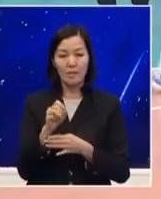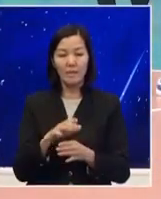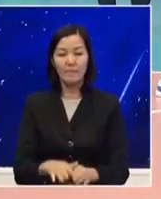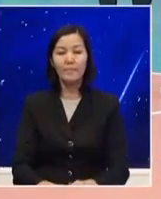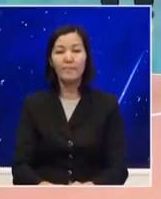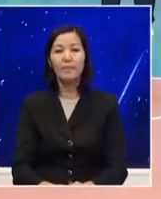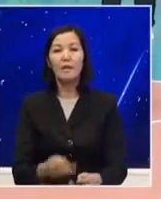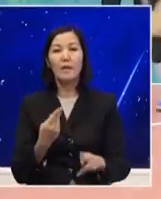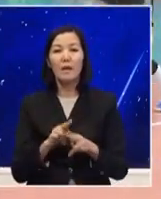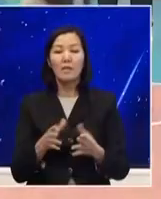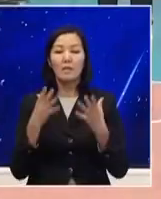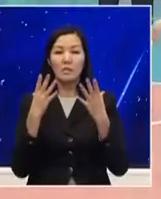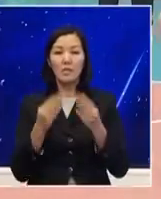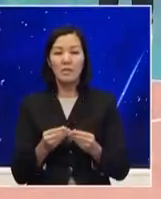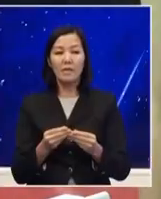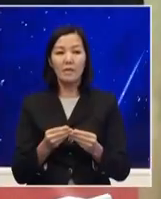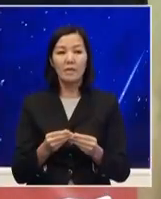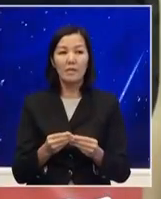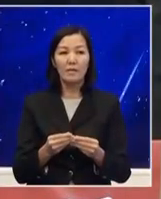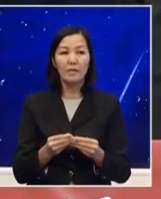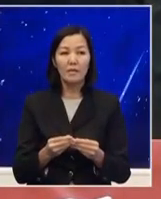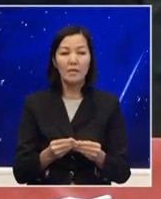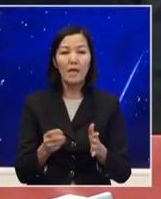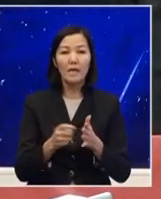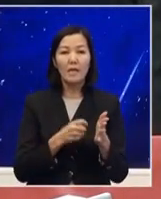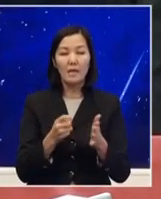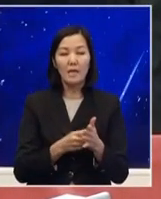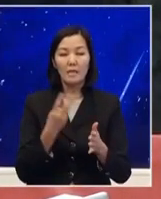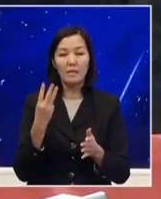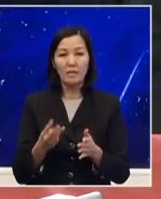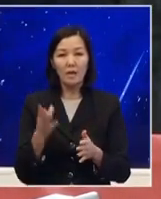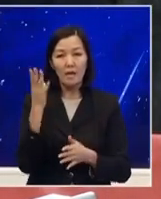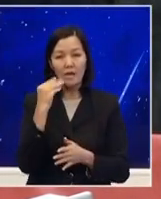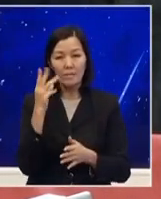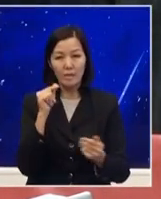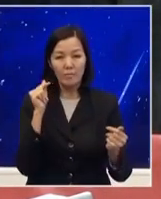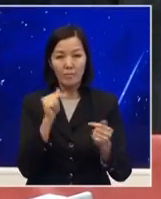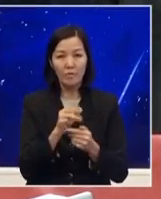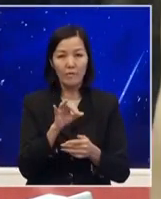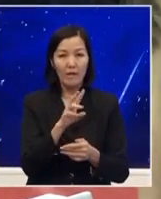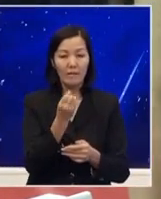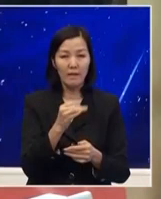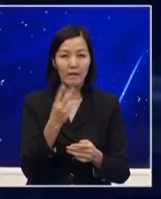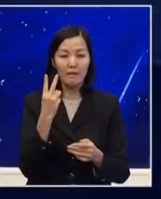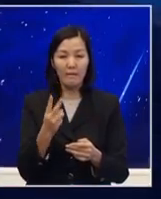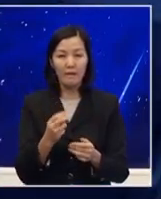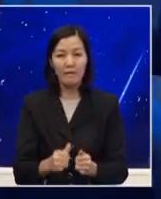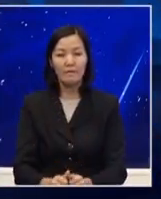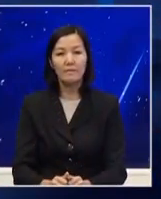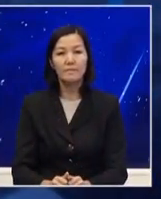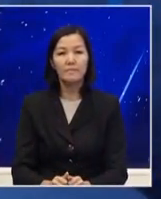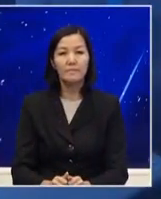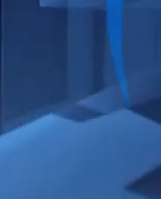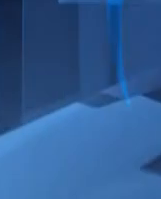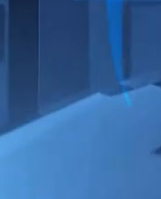в этот же день Куаныш обыграл Караганду со счетом 3-0. Алтай разгромил Астану. Алматы выступил против Алтая 2. Победа за южанами. Алексей Ицу,